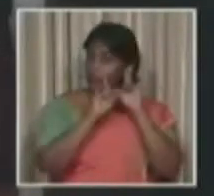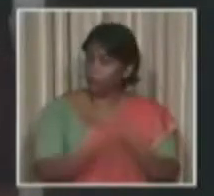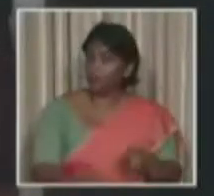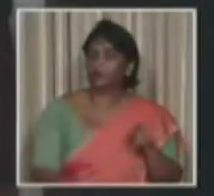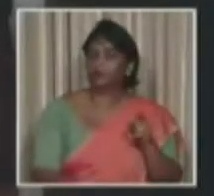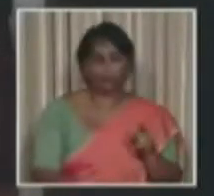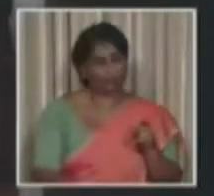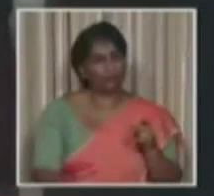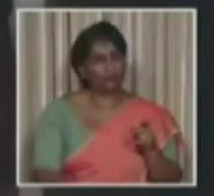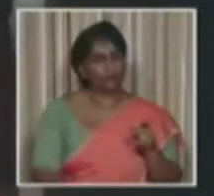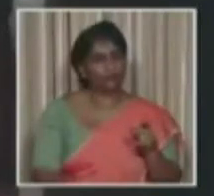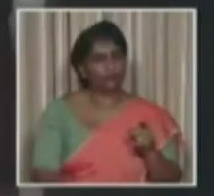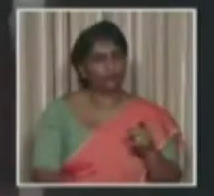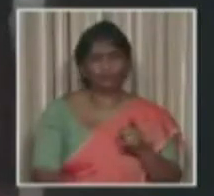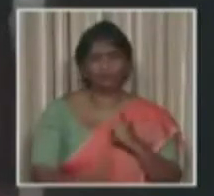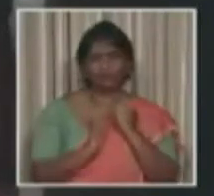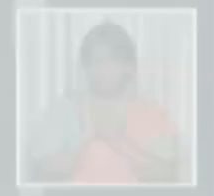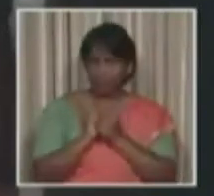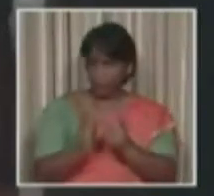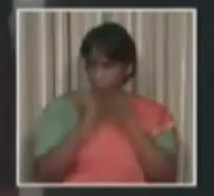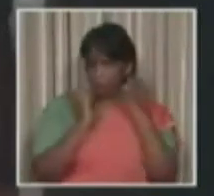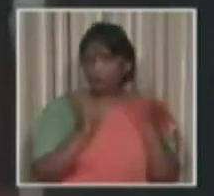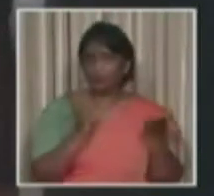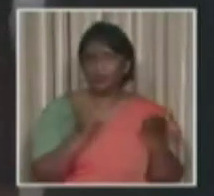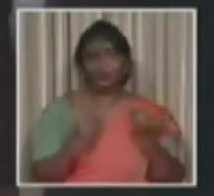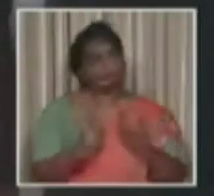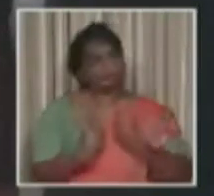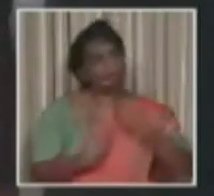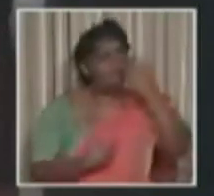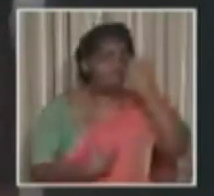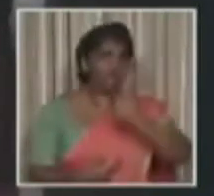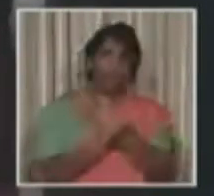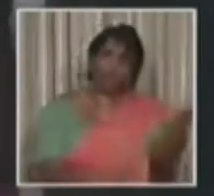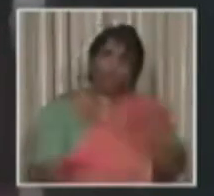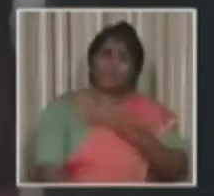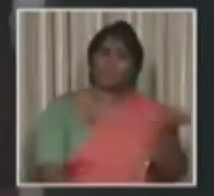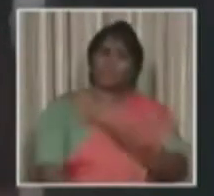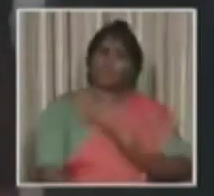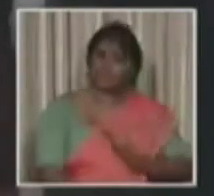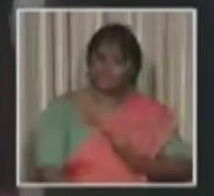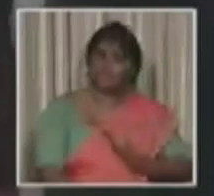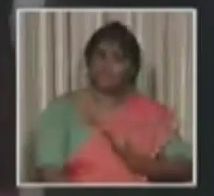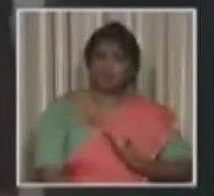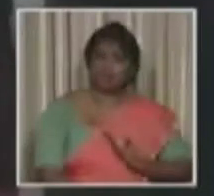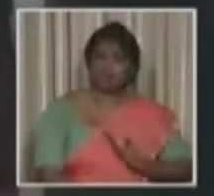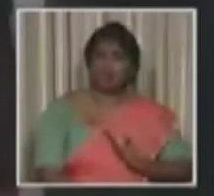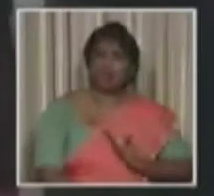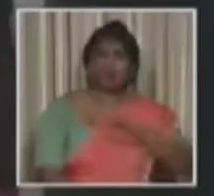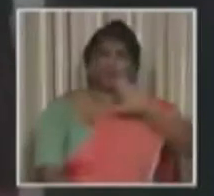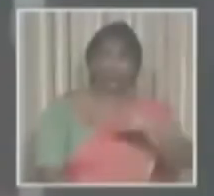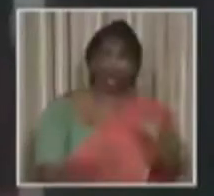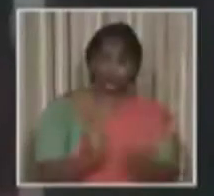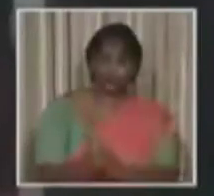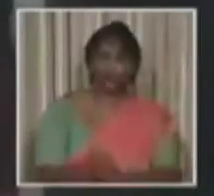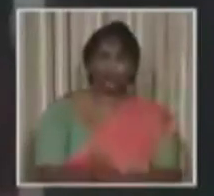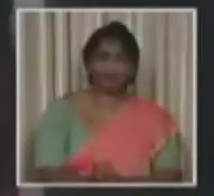එහෙම පිළිවෙතක් අනුගමනය කරනවා නම් මට විරුද්ධව කොච්චර මඩ ගහලා තියෙනවා. ආ කී දෙනෙක් ගෙන්නන්න ඕනද වරප්‍රසාද